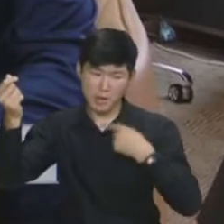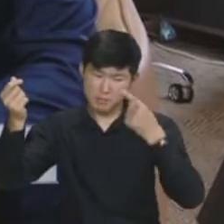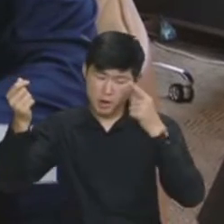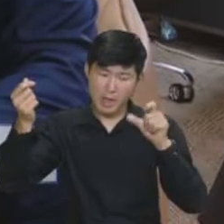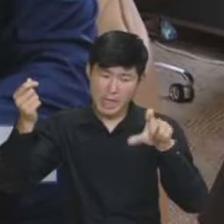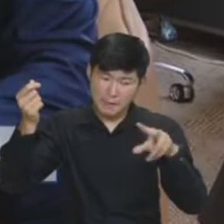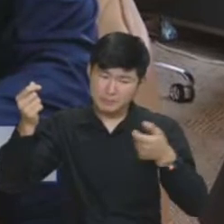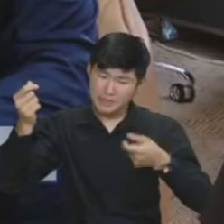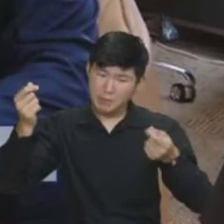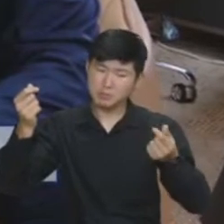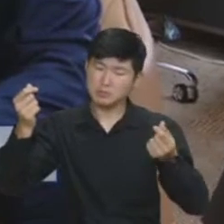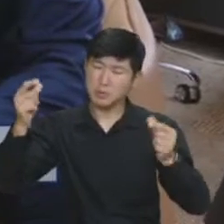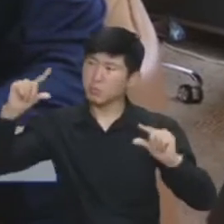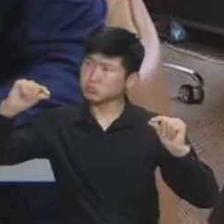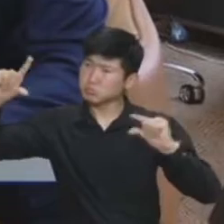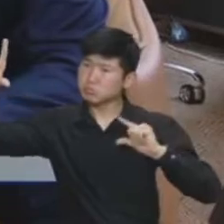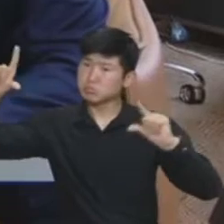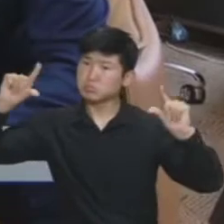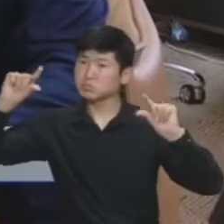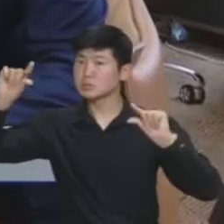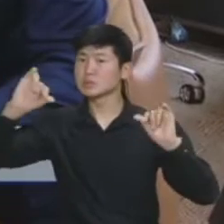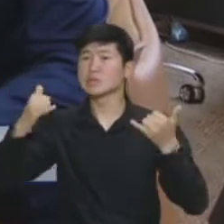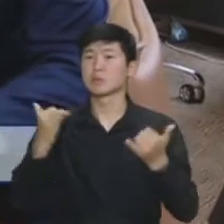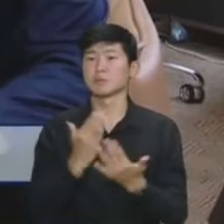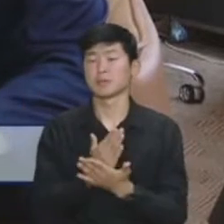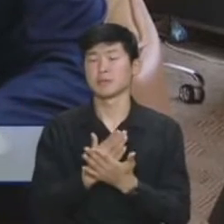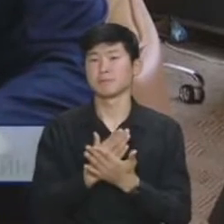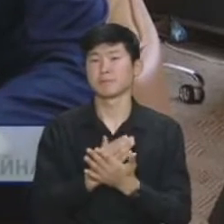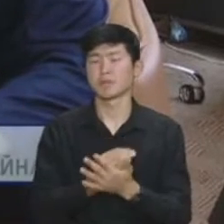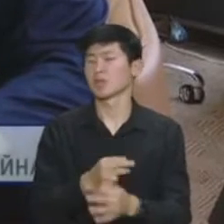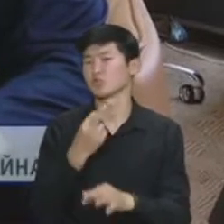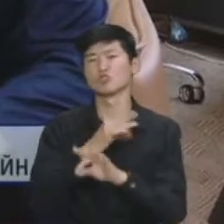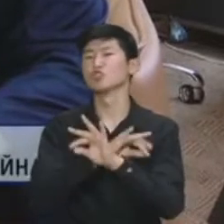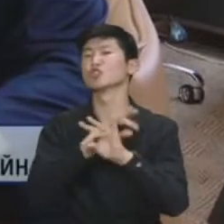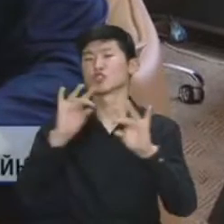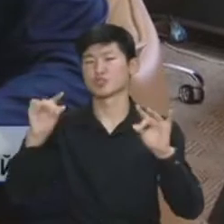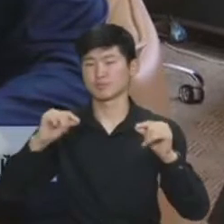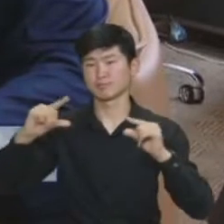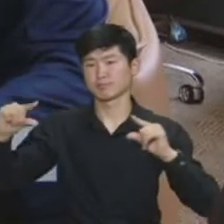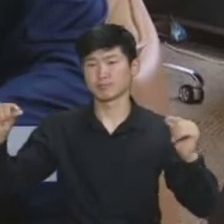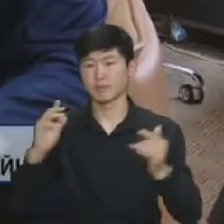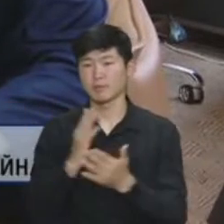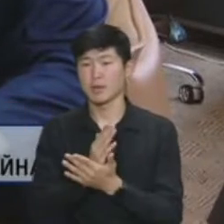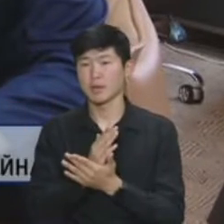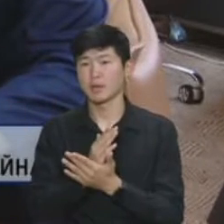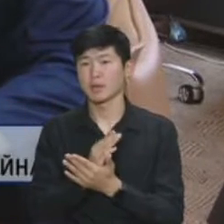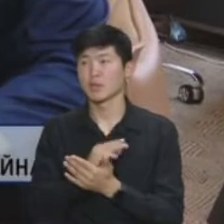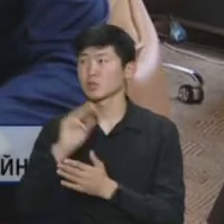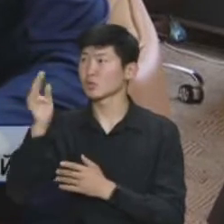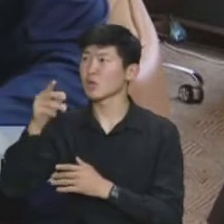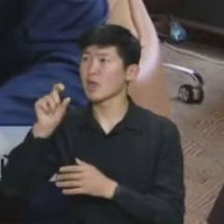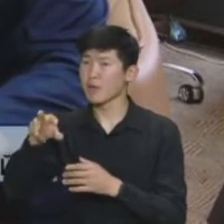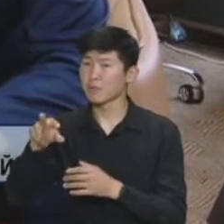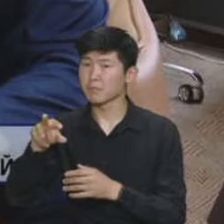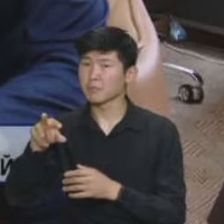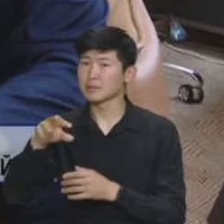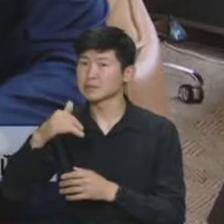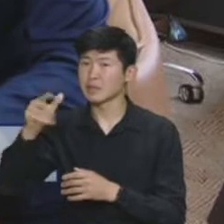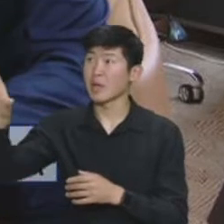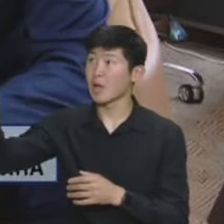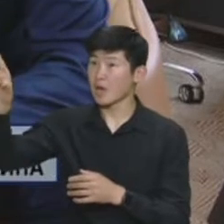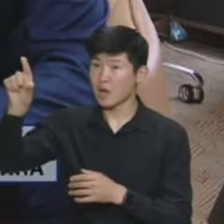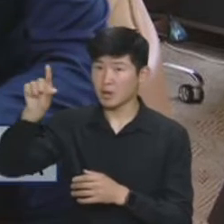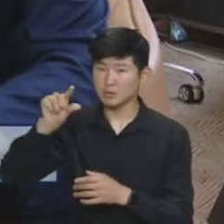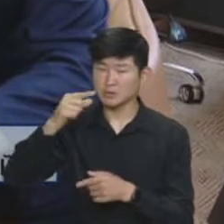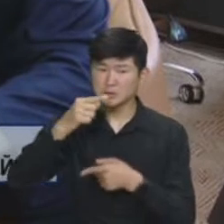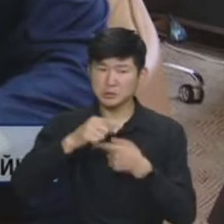байна уу? Өндөр байгаад нь эсвэл хямд байгаад байна уу? Шалтгаан өссөн юм. За ян занз байна лээ. Тодорхой юмуд бол Монгол улсад бол